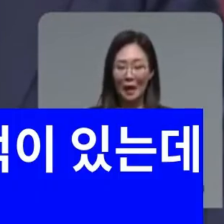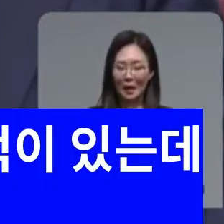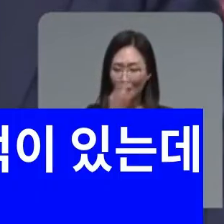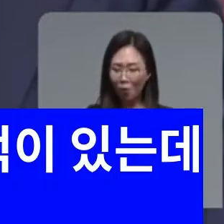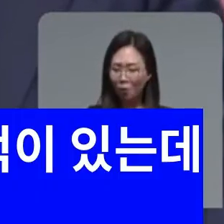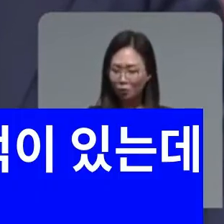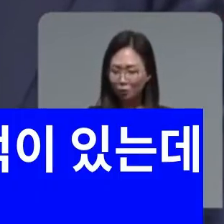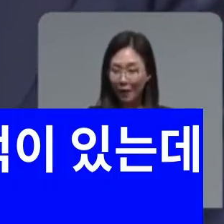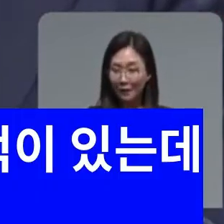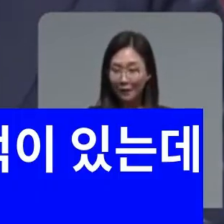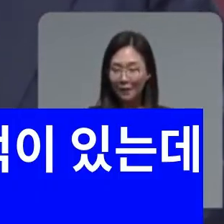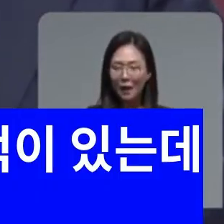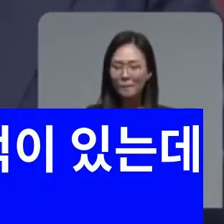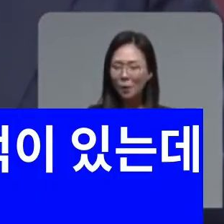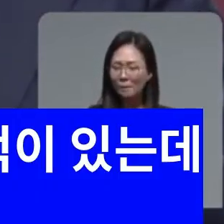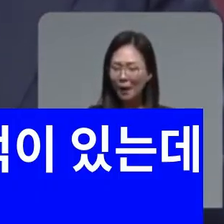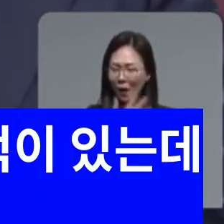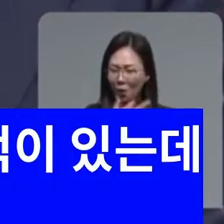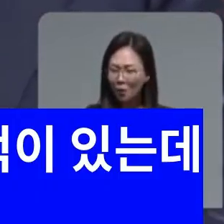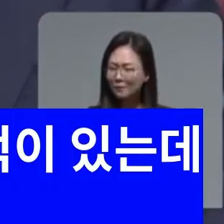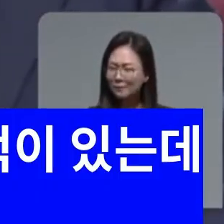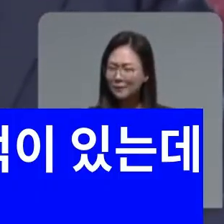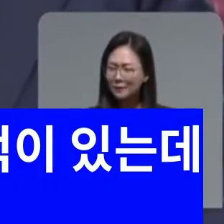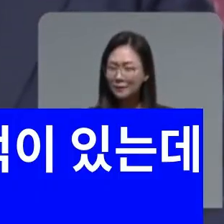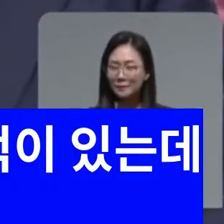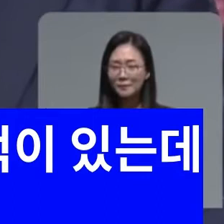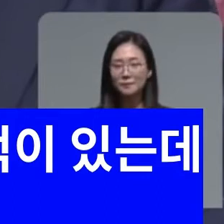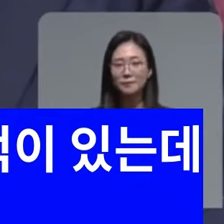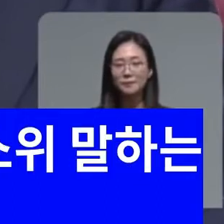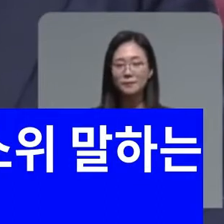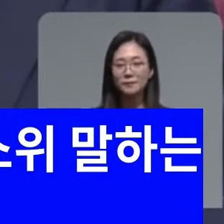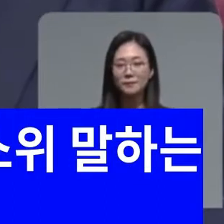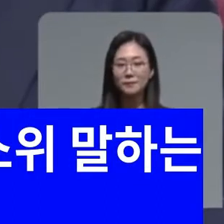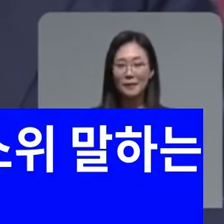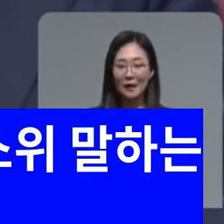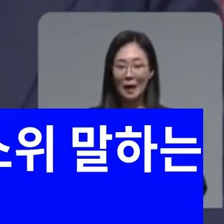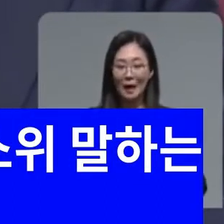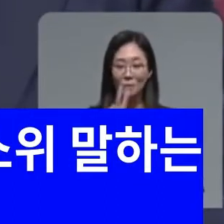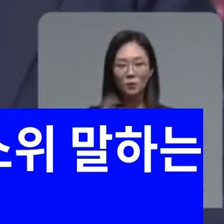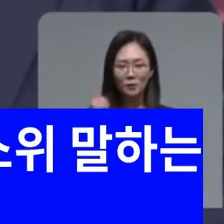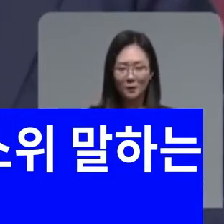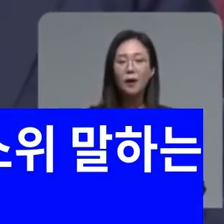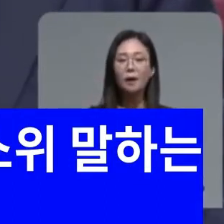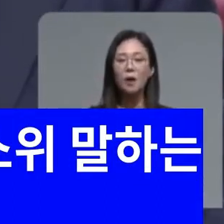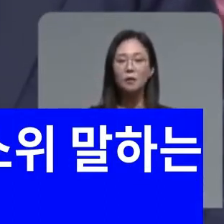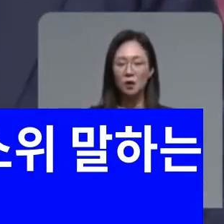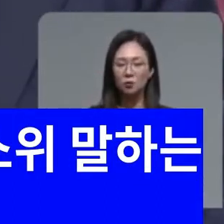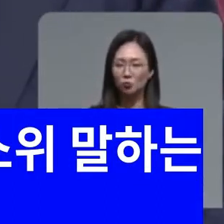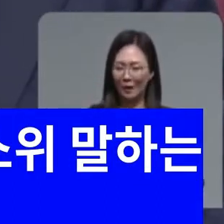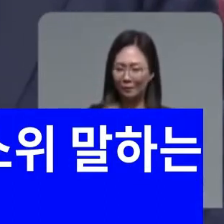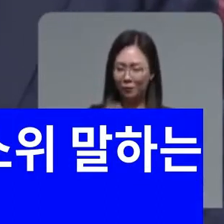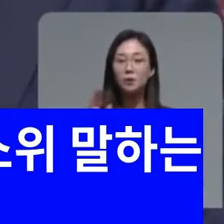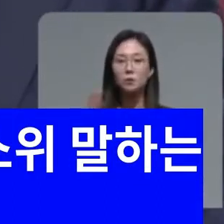불안을 조성해가지고 표어들려고 네. 경제 망친다는 지적이 있는데 어떻게 생각하세요? 안보가 튼튼해야 주가도 유지가